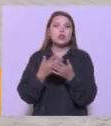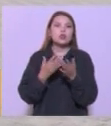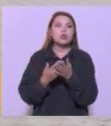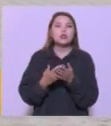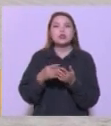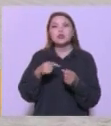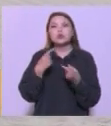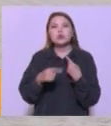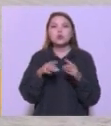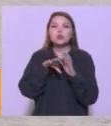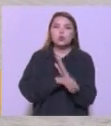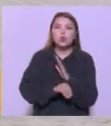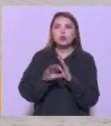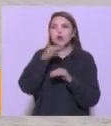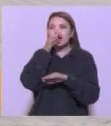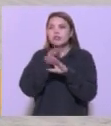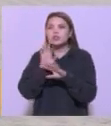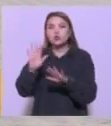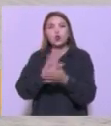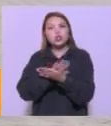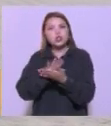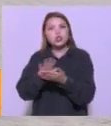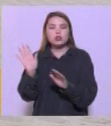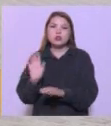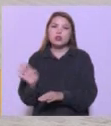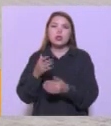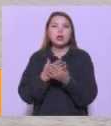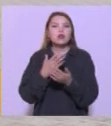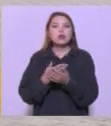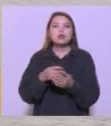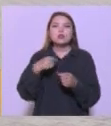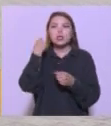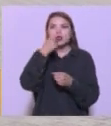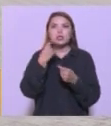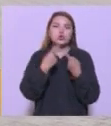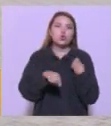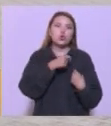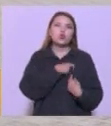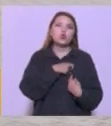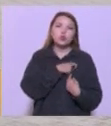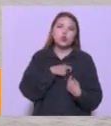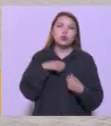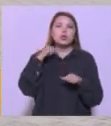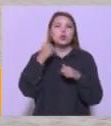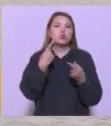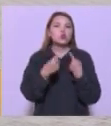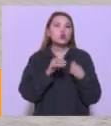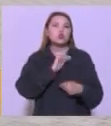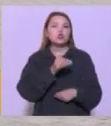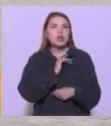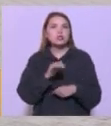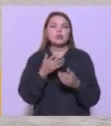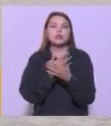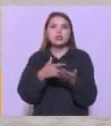мекемелердің тек қана олардың ғана міндеті емес. Осы жеке жаттықтырушылардың, жеке мекемелердің,